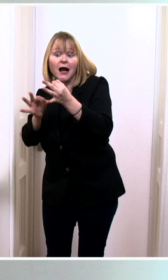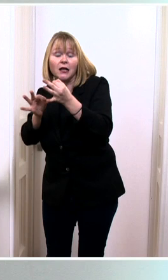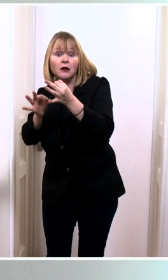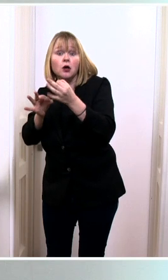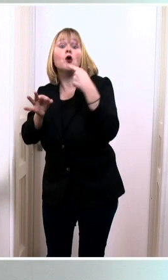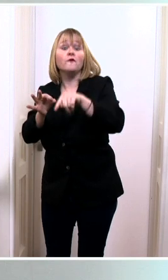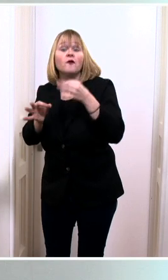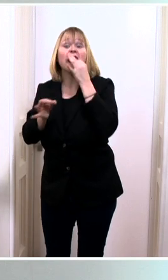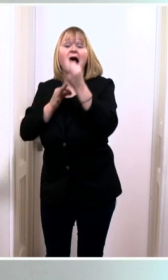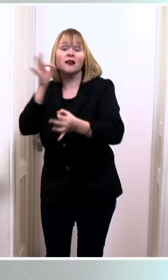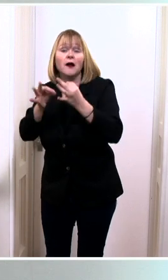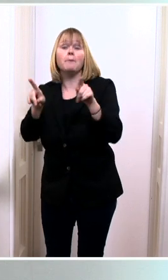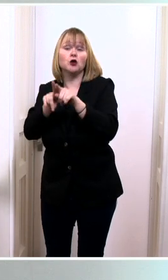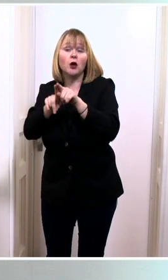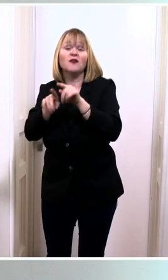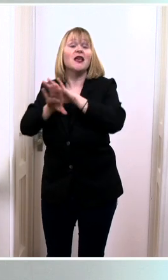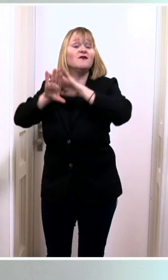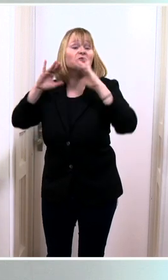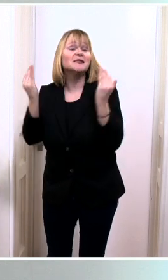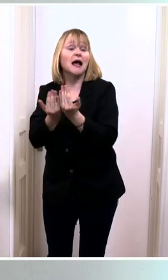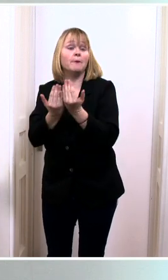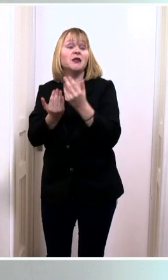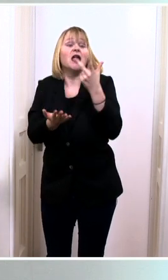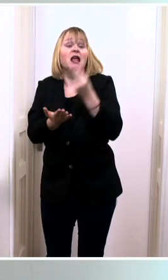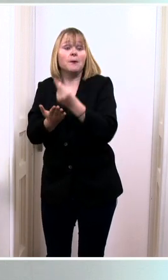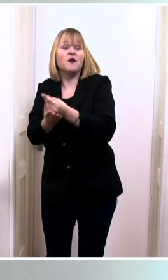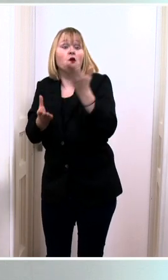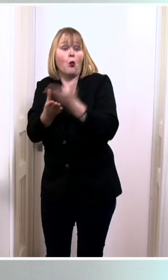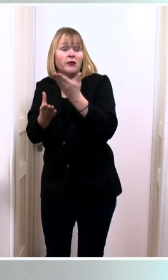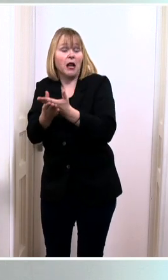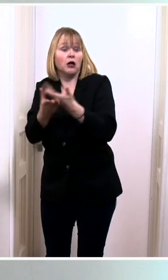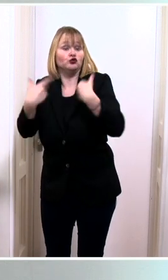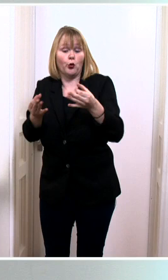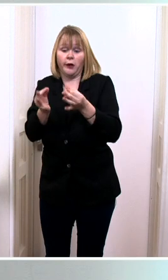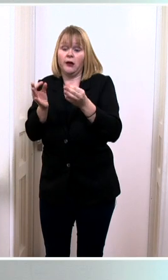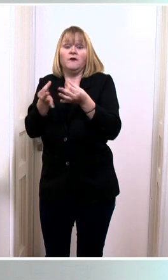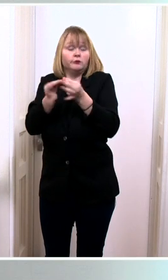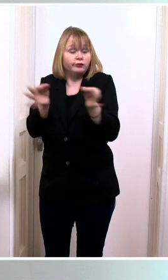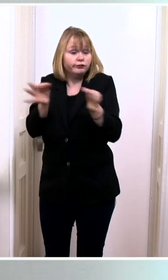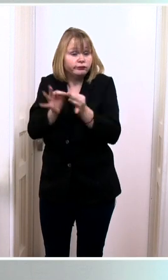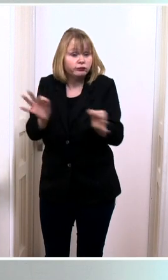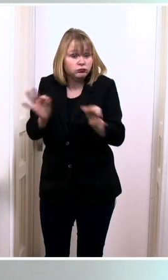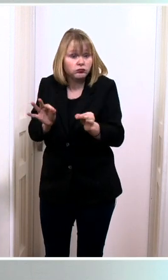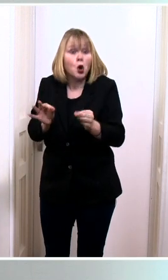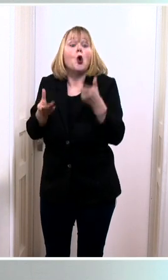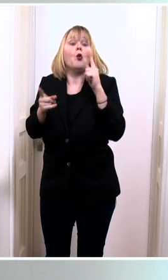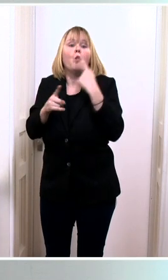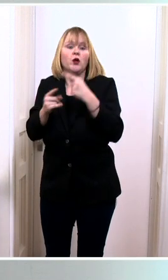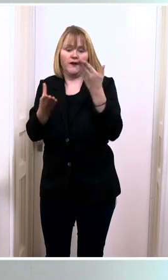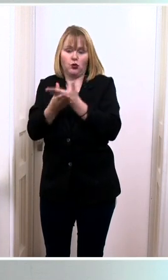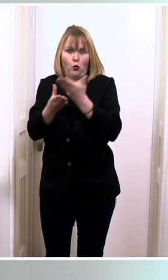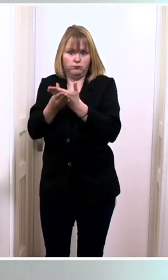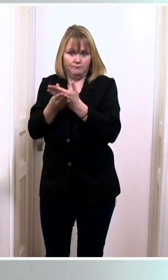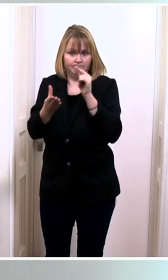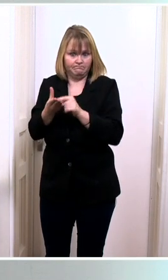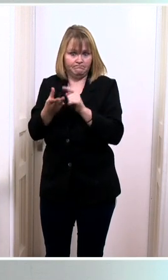ganzen Impfunterlagen, die Dokumentationen zur Verfügung stehen. Und diese Dokumentation, sagen wir mal der